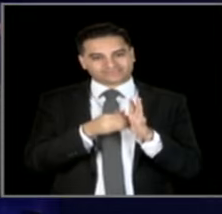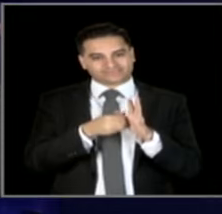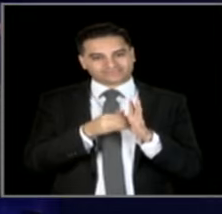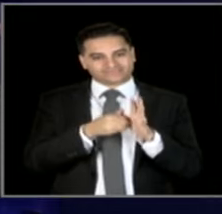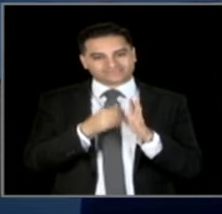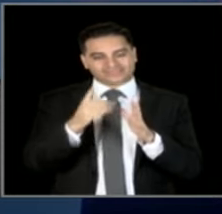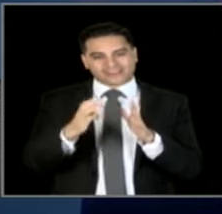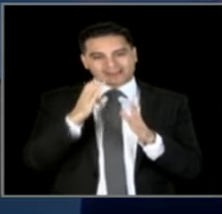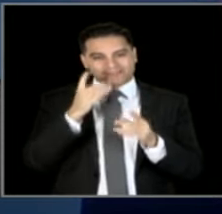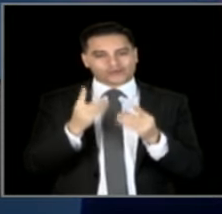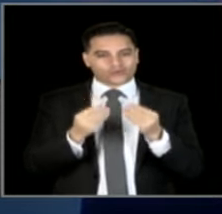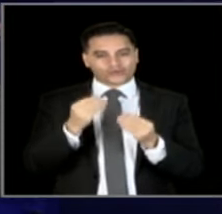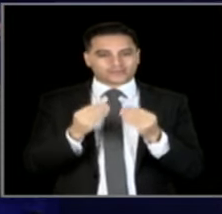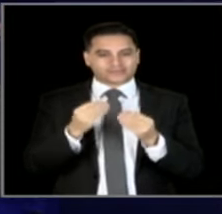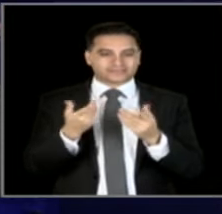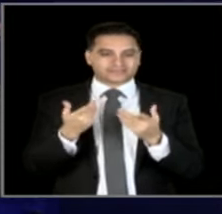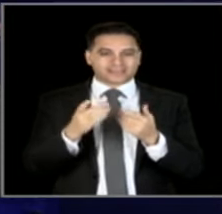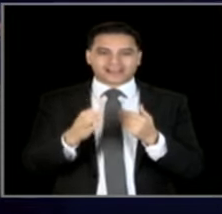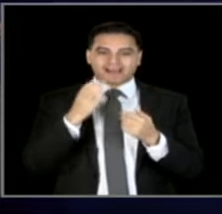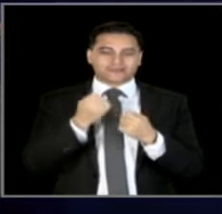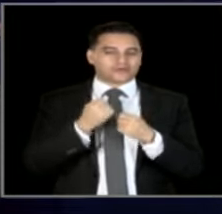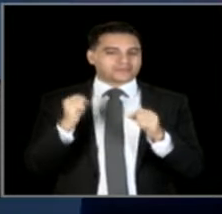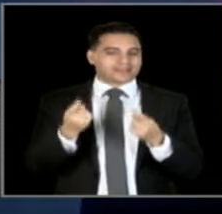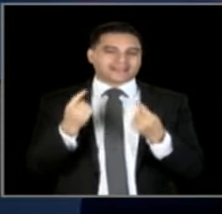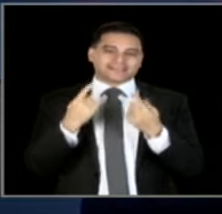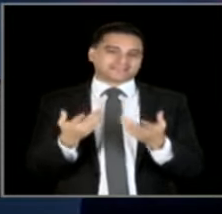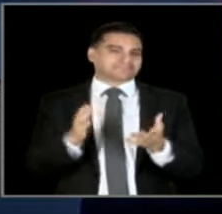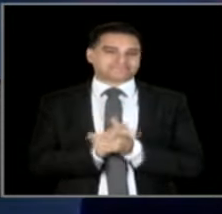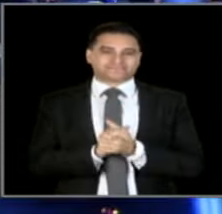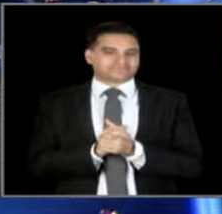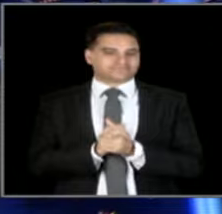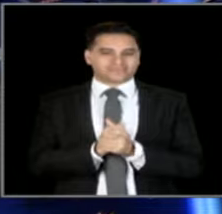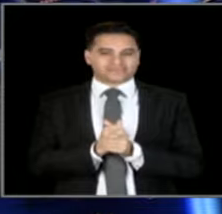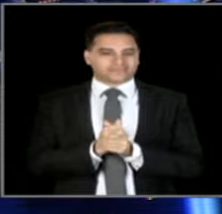إجابة إيه؟ مضحكة شوية. إجابة قنبلة.